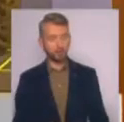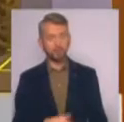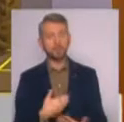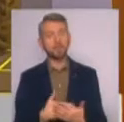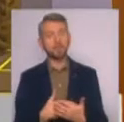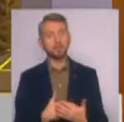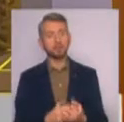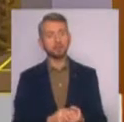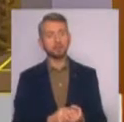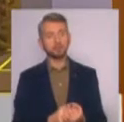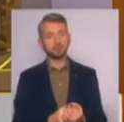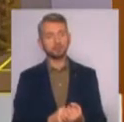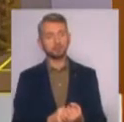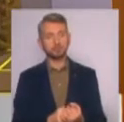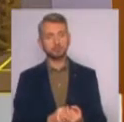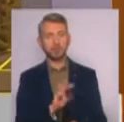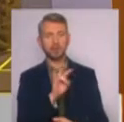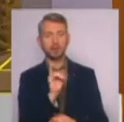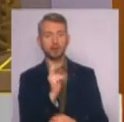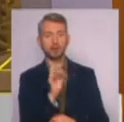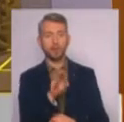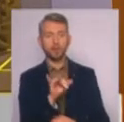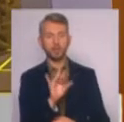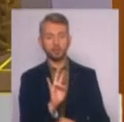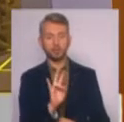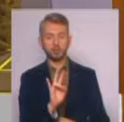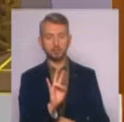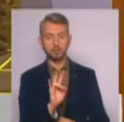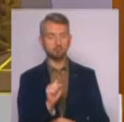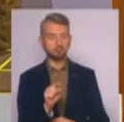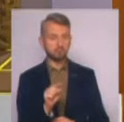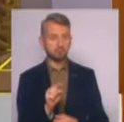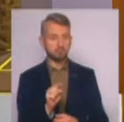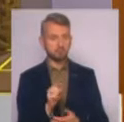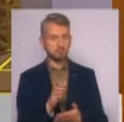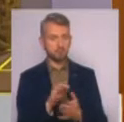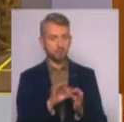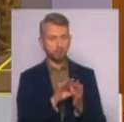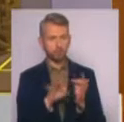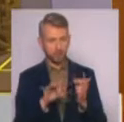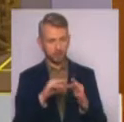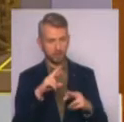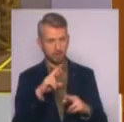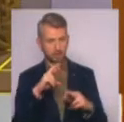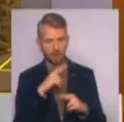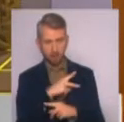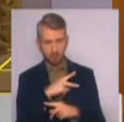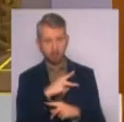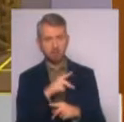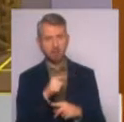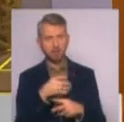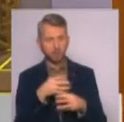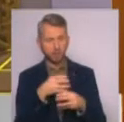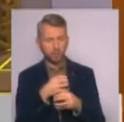Наприклад, нікотин, крім того, що він є судинним ядом, звужує судини,